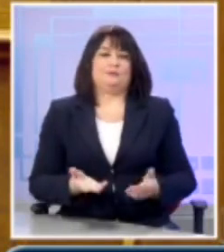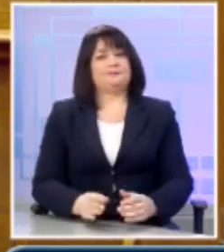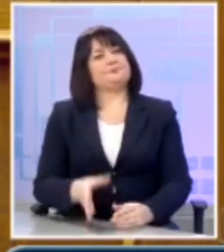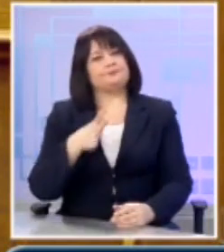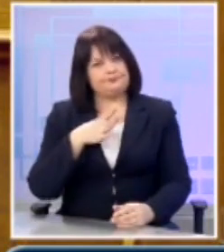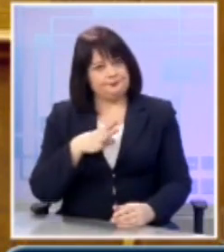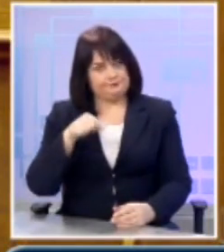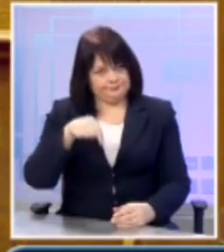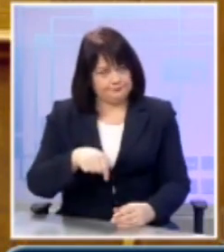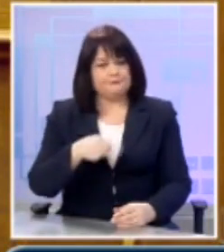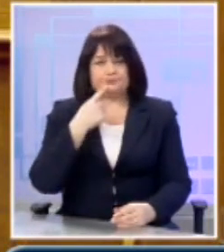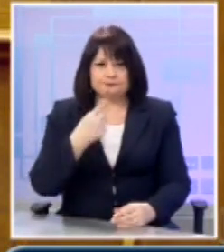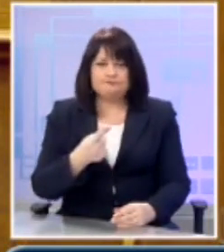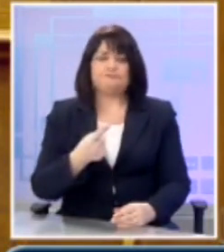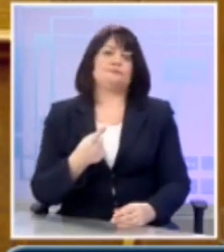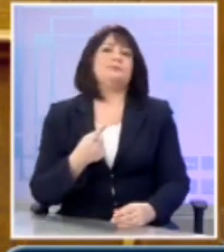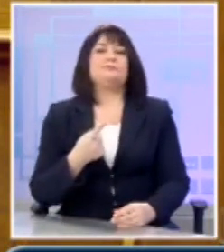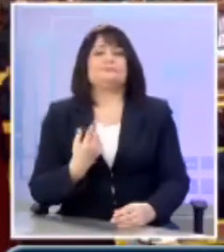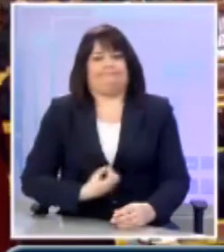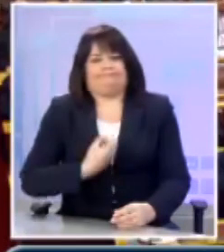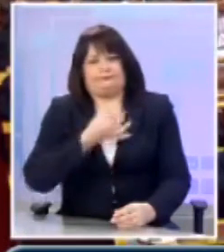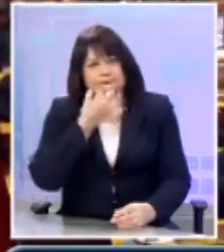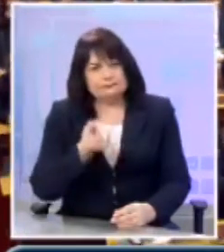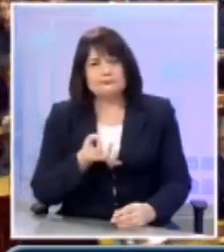Και θέλω σε αυτό το σημείο να εκφράσω...